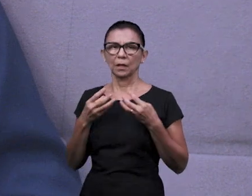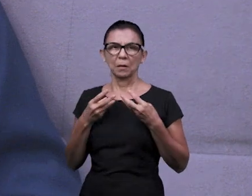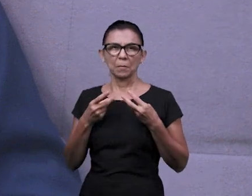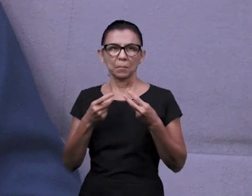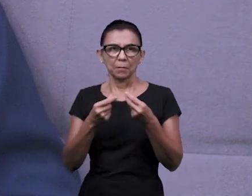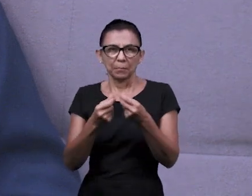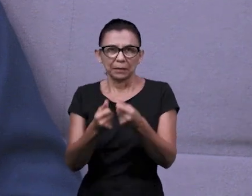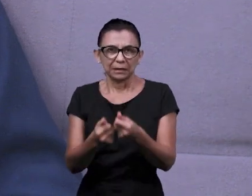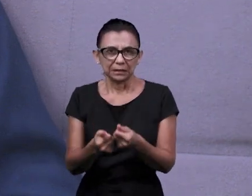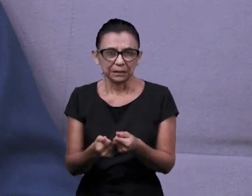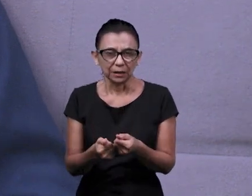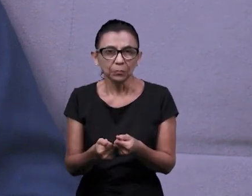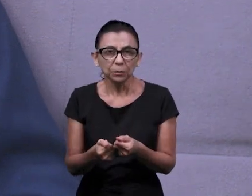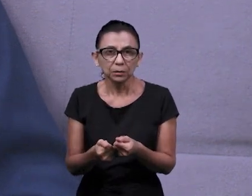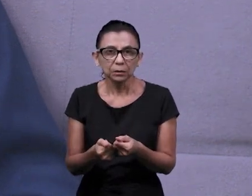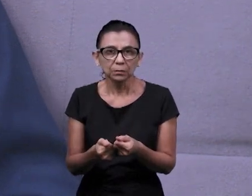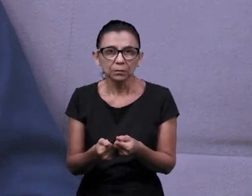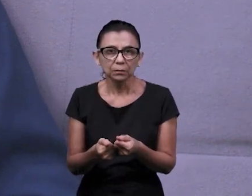Dieu nous a donné.